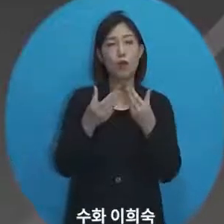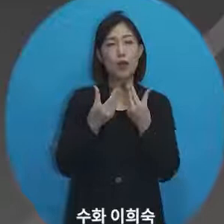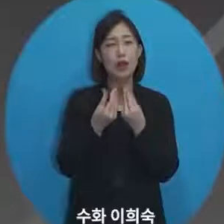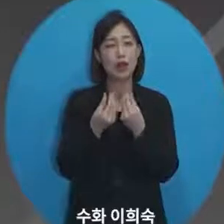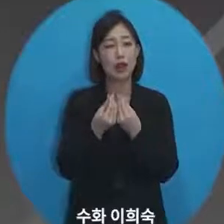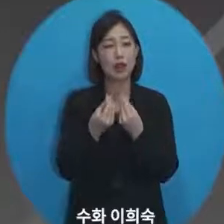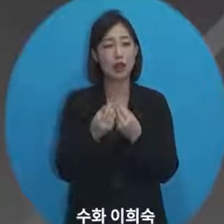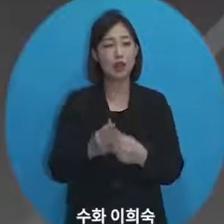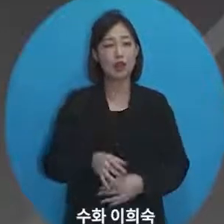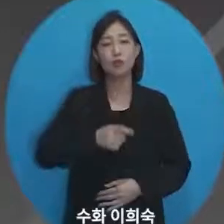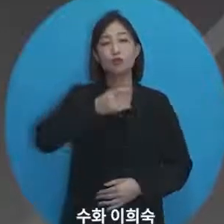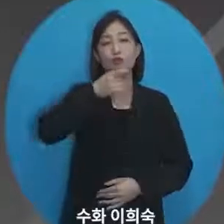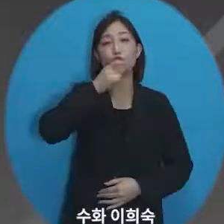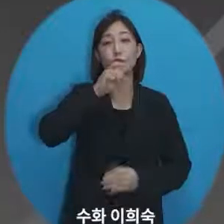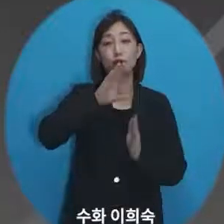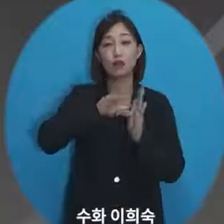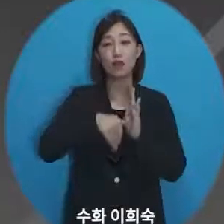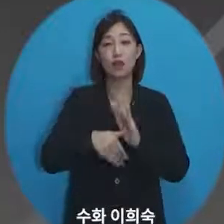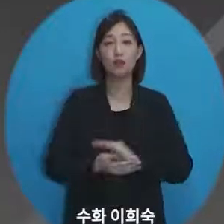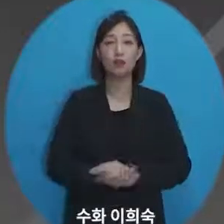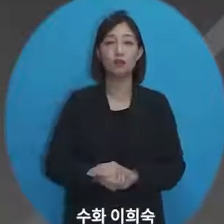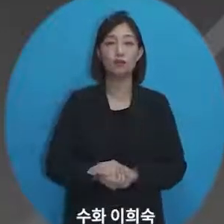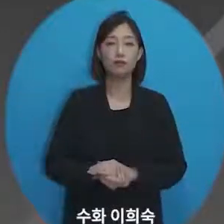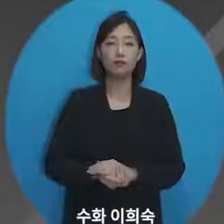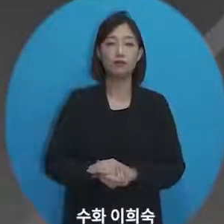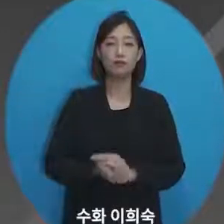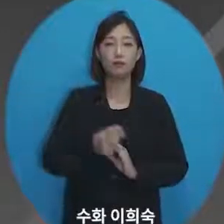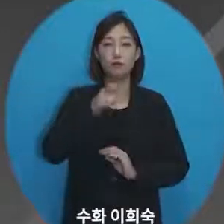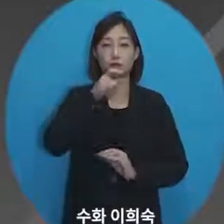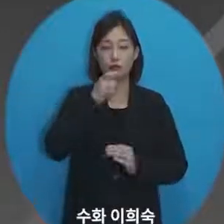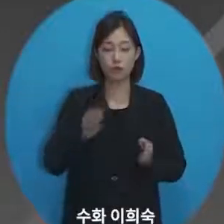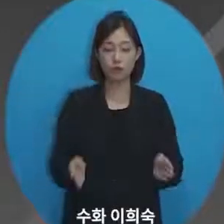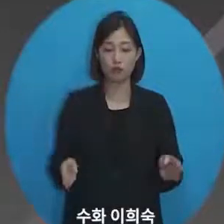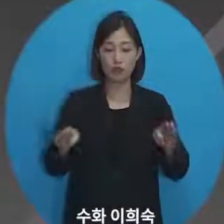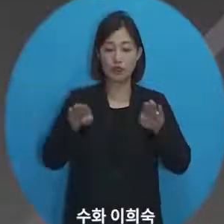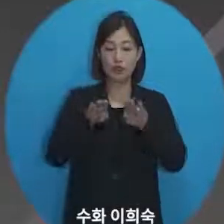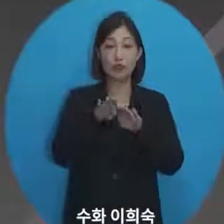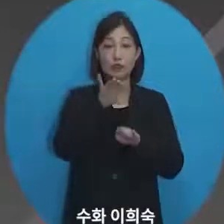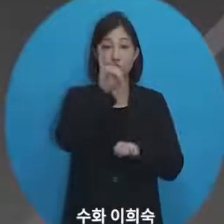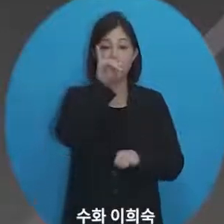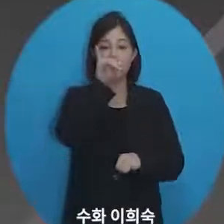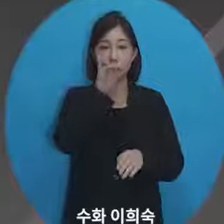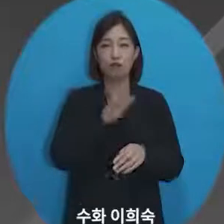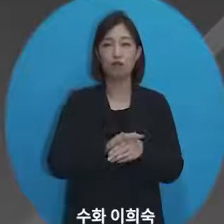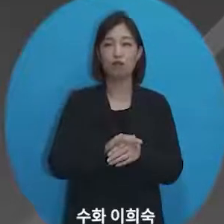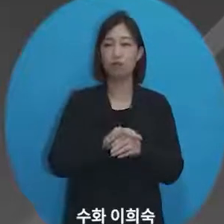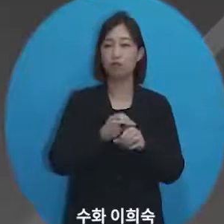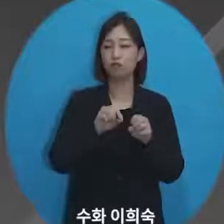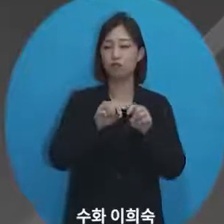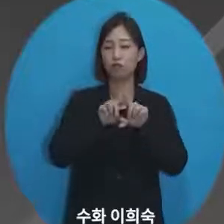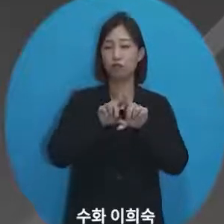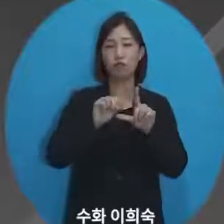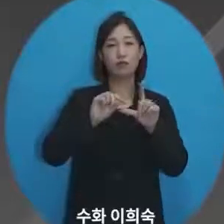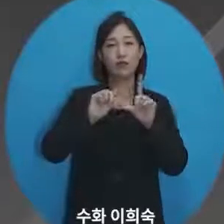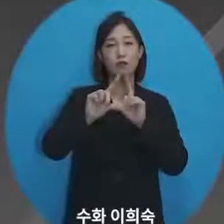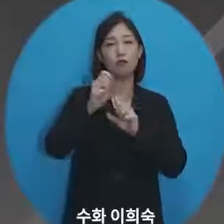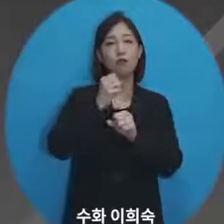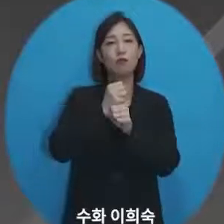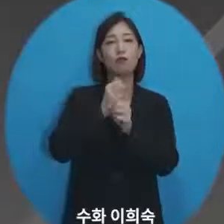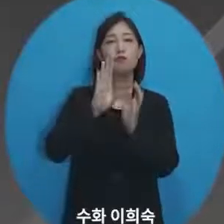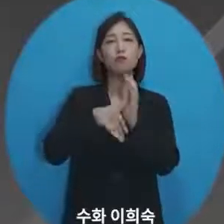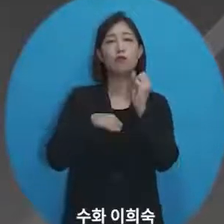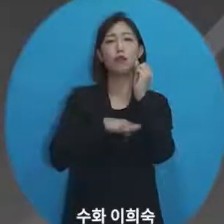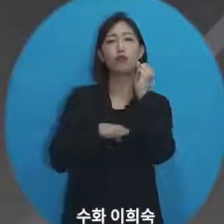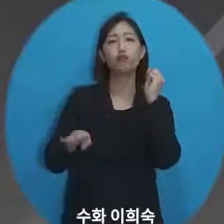예로 음수대가 있겠죠. 음수대가 있을 때 보통 성인의 높이, 비장애인 높이로 되어 있다라고 했을